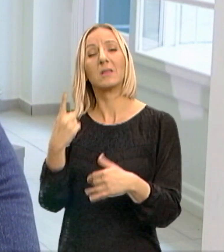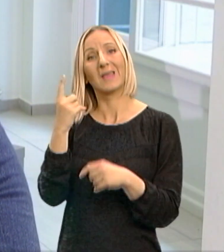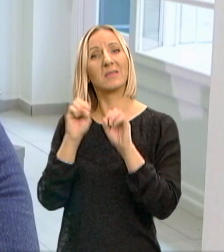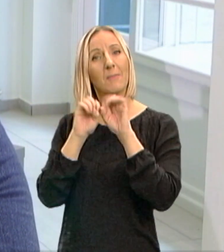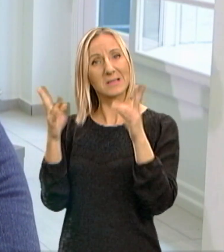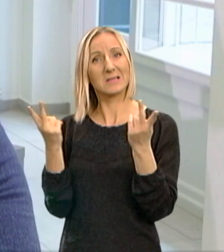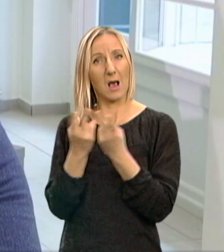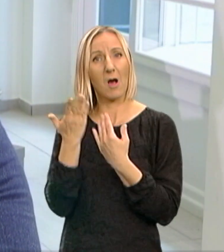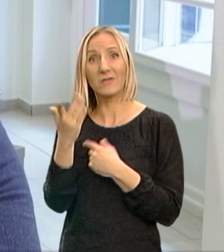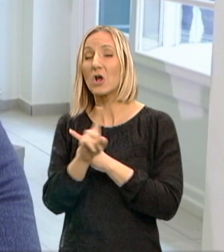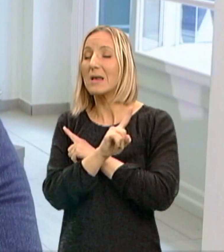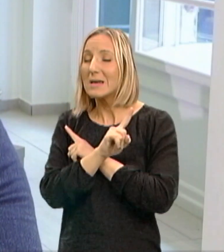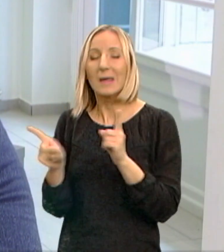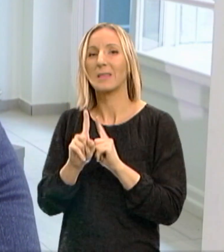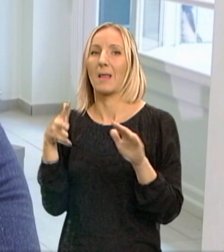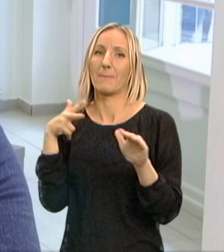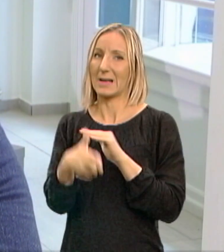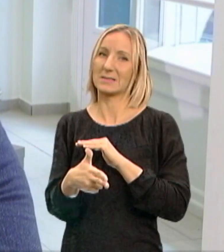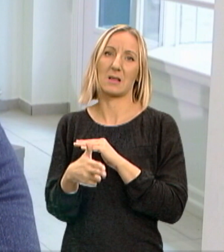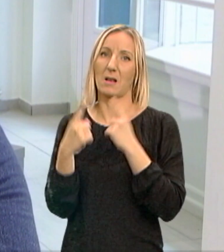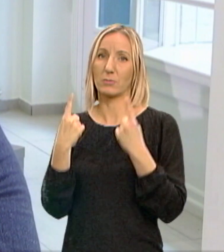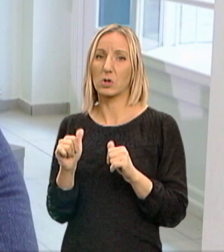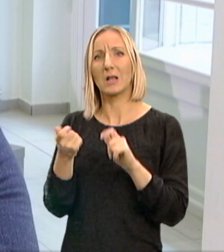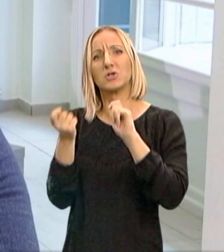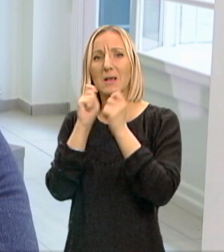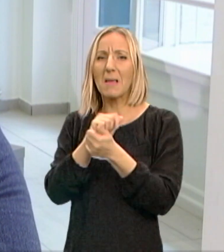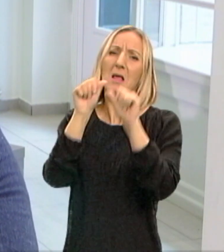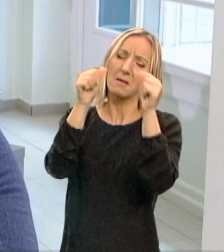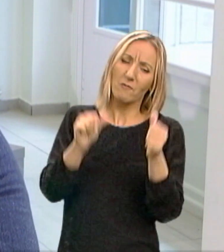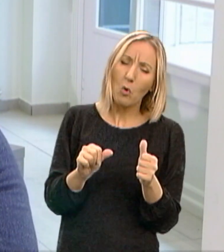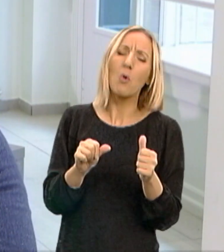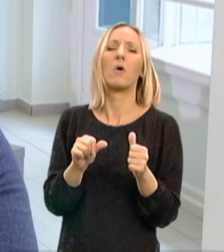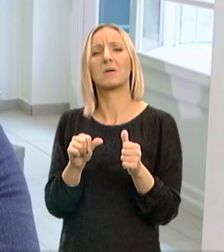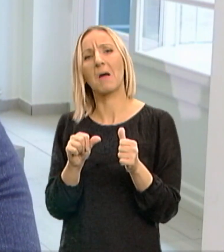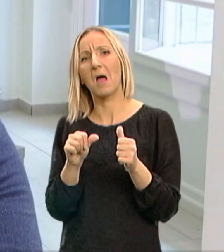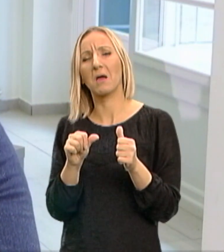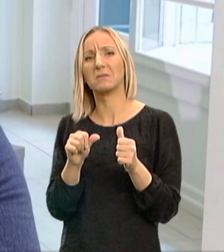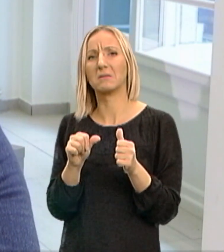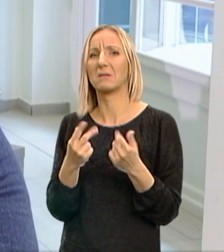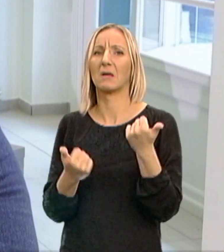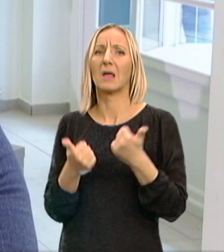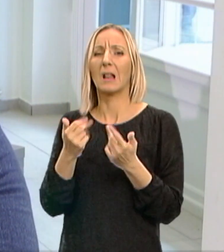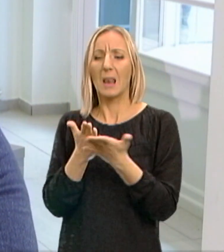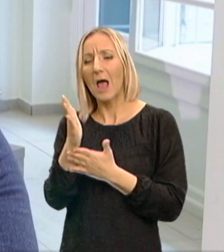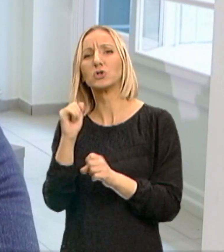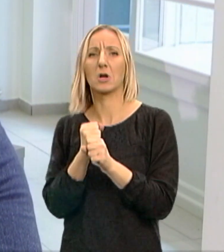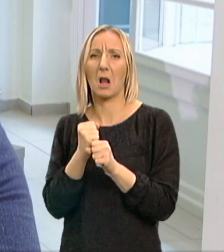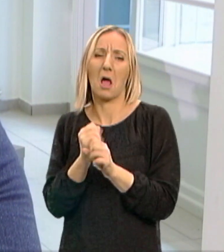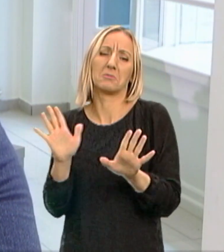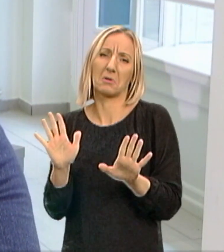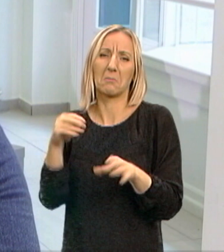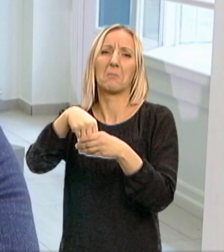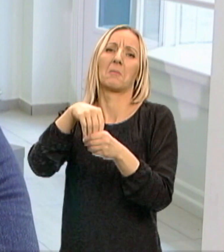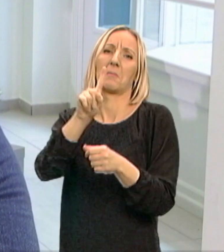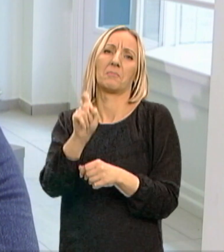emisija nikada ne prestane da postoji, da li će se menjati format i uopšte način rada, to je sad pitanje